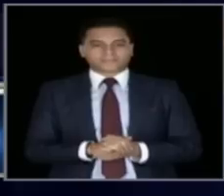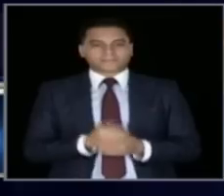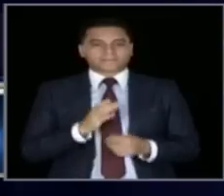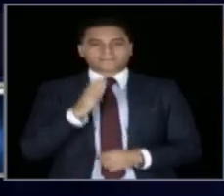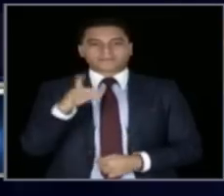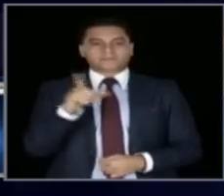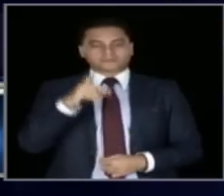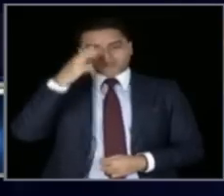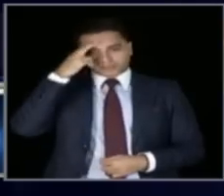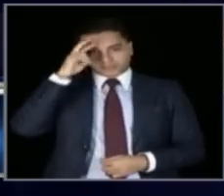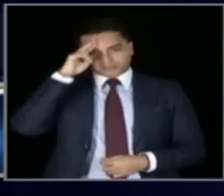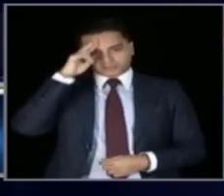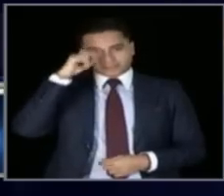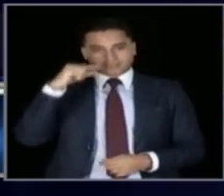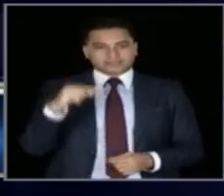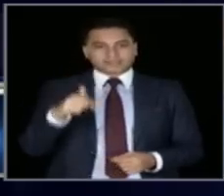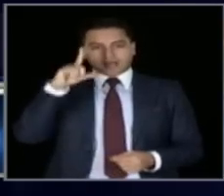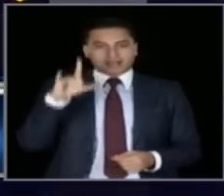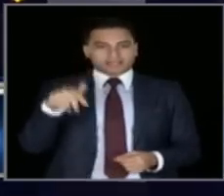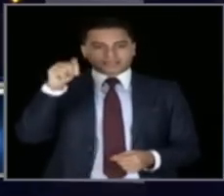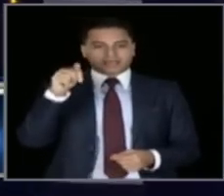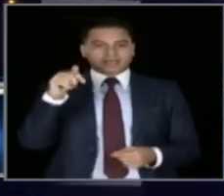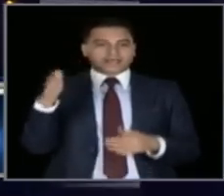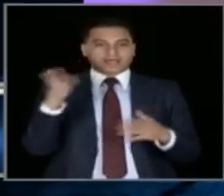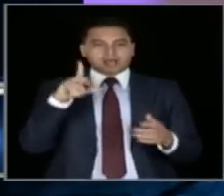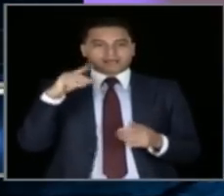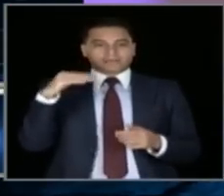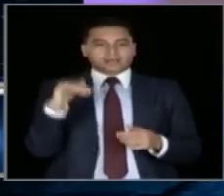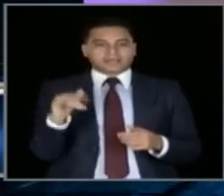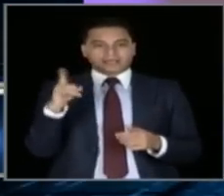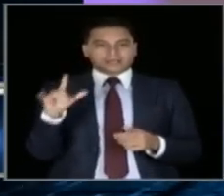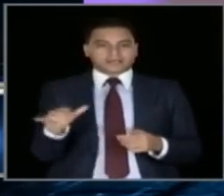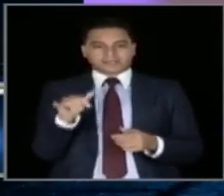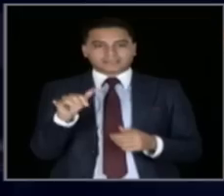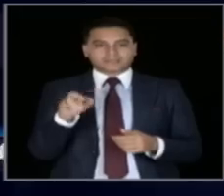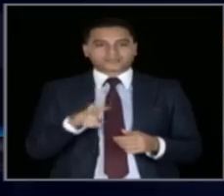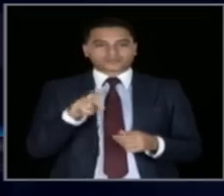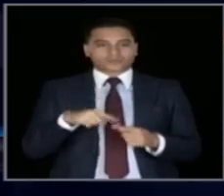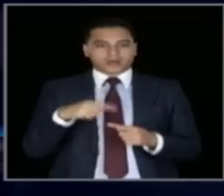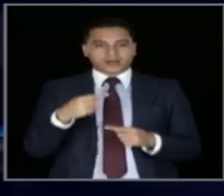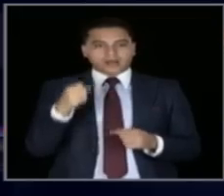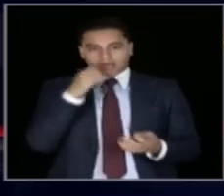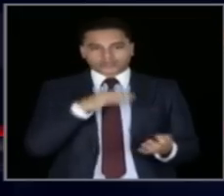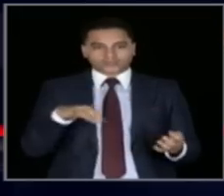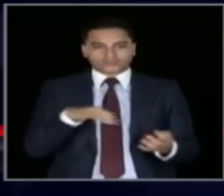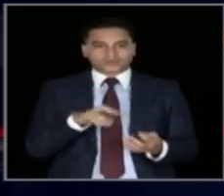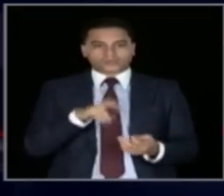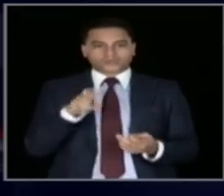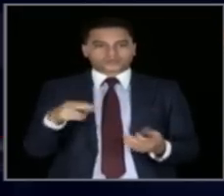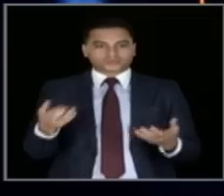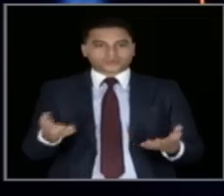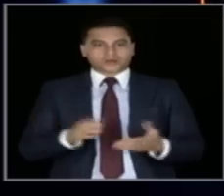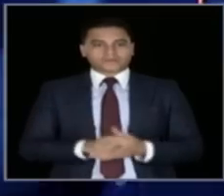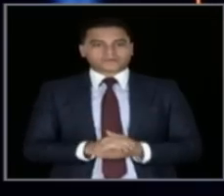الاجابه الصحيحه داليا البحيري. السؤال اللي جاي اغاني موسيقى، والسؤال